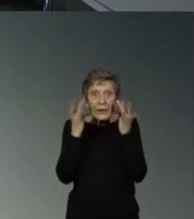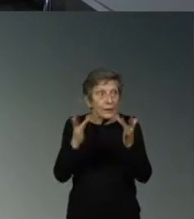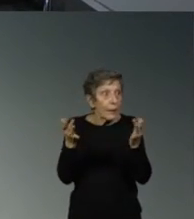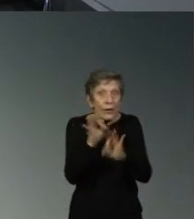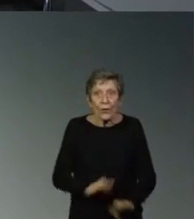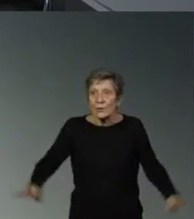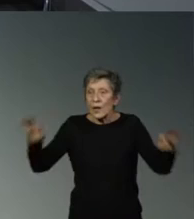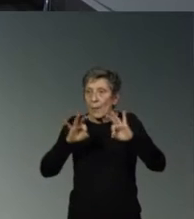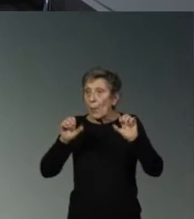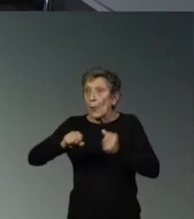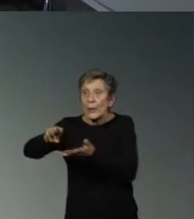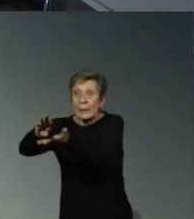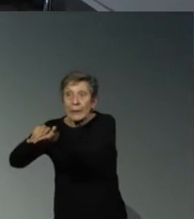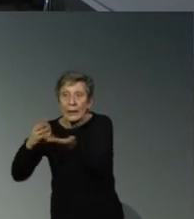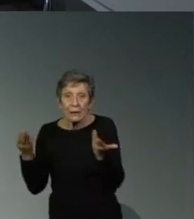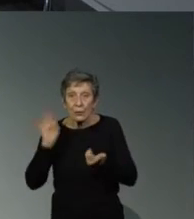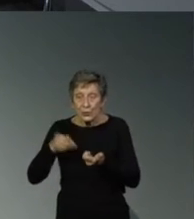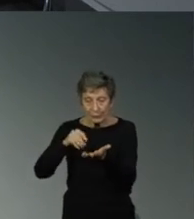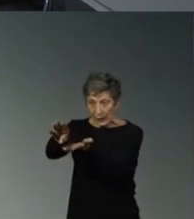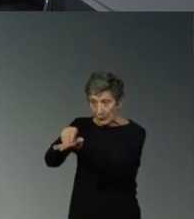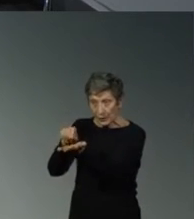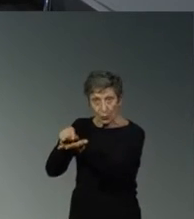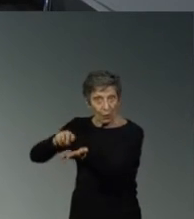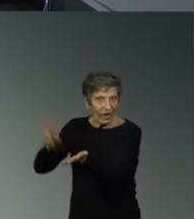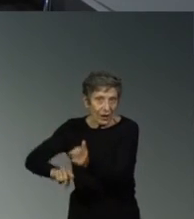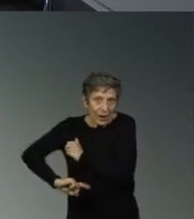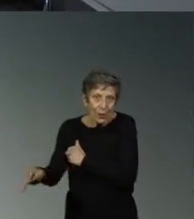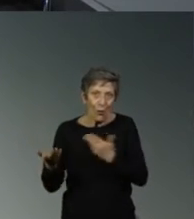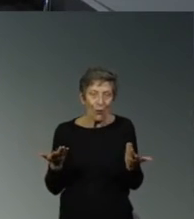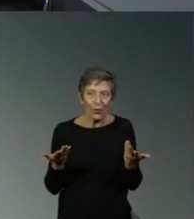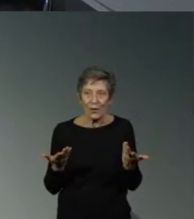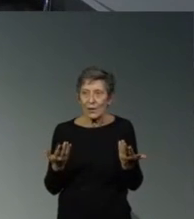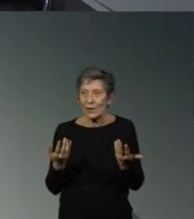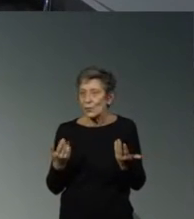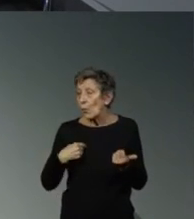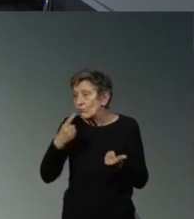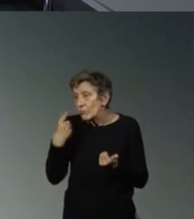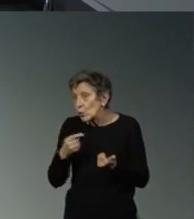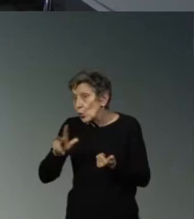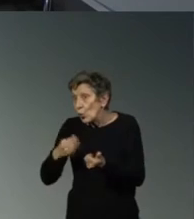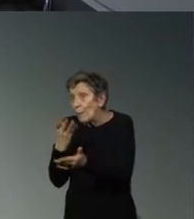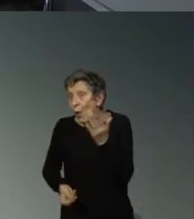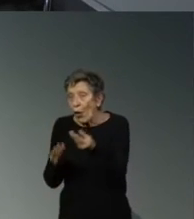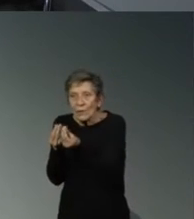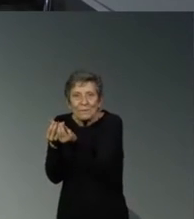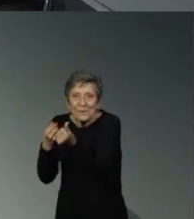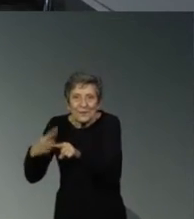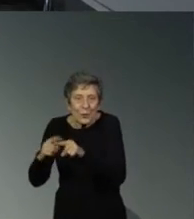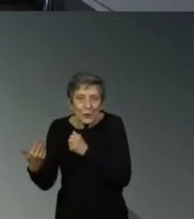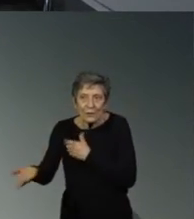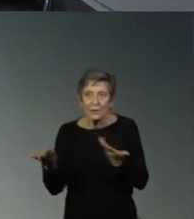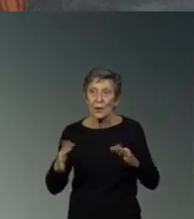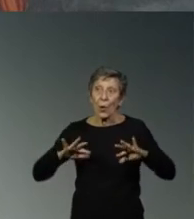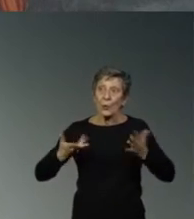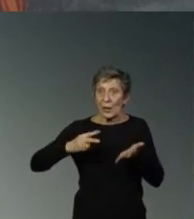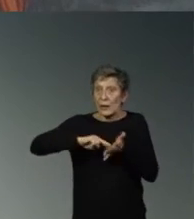si on limite, bah, l'imitation, ce n'est pas la vérité. Donc, il manquera toujours cette pierre-là. Après, peut-être que la technologie